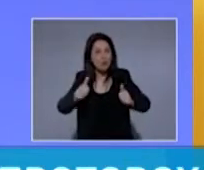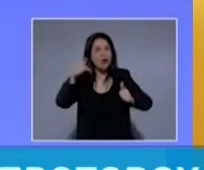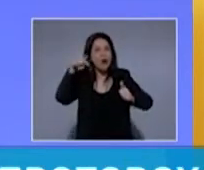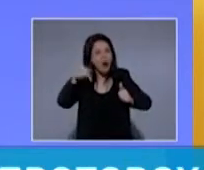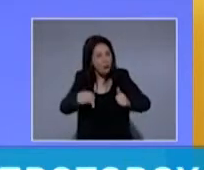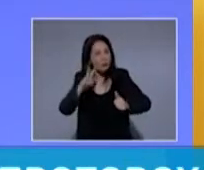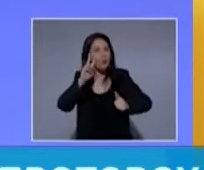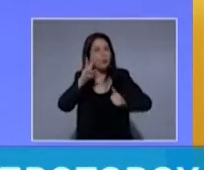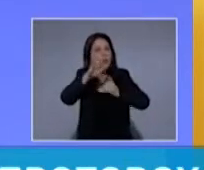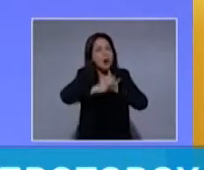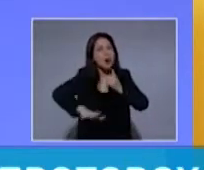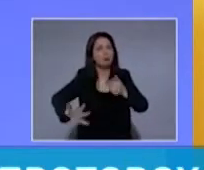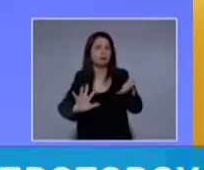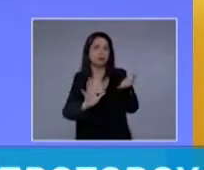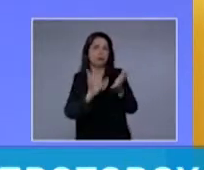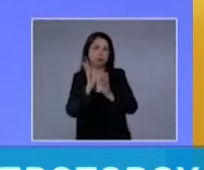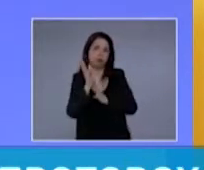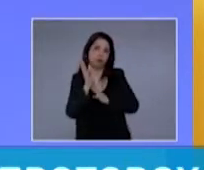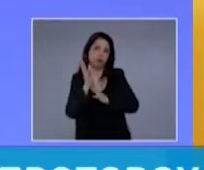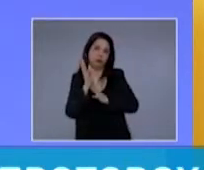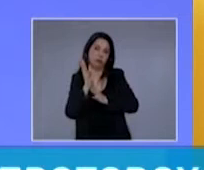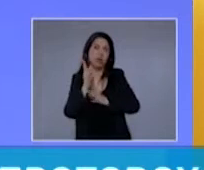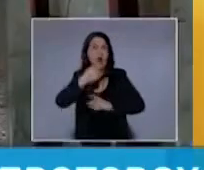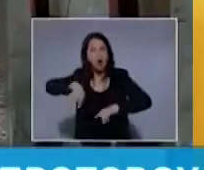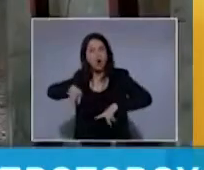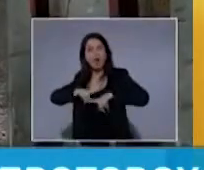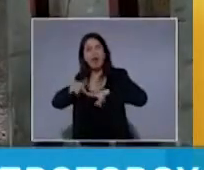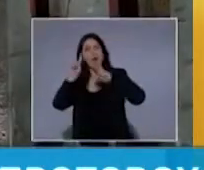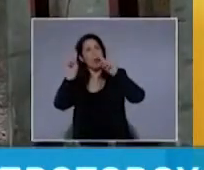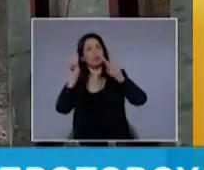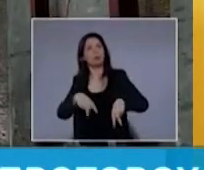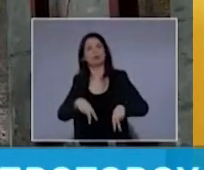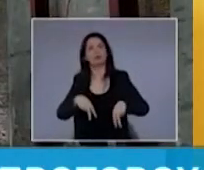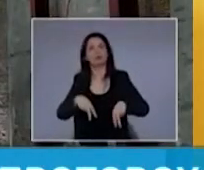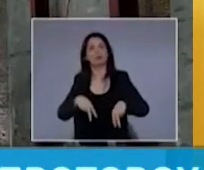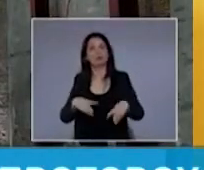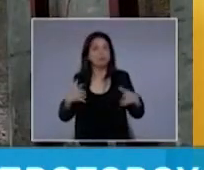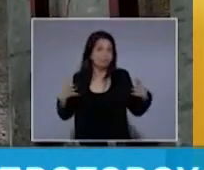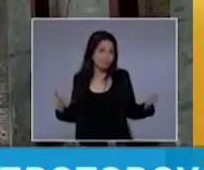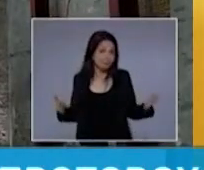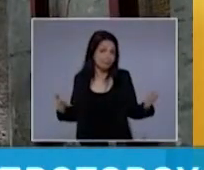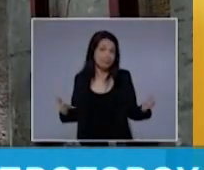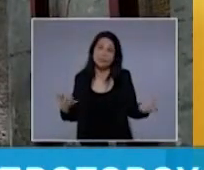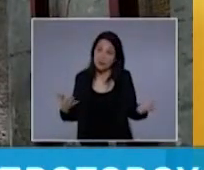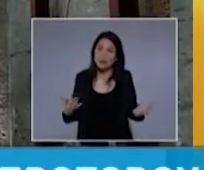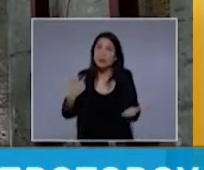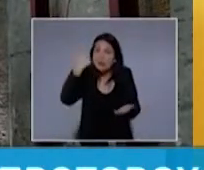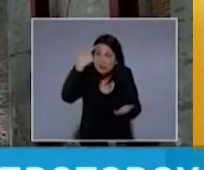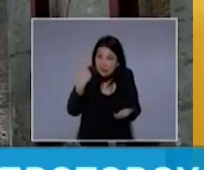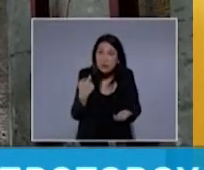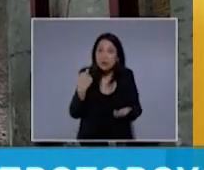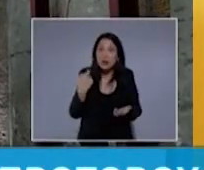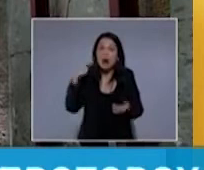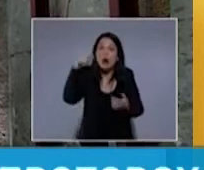έναν έντιμο άνθρωπο, ο οποίος στην αγανάκτησή της είπε κάποιες πικρές αλήθειες. Λοιπόν, αυτή τη στιγμή εισπράττουμε